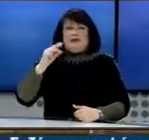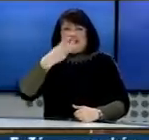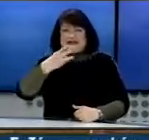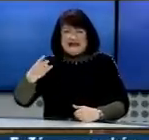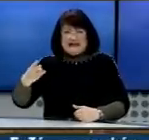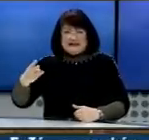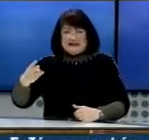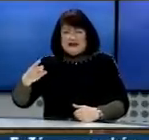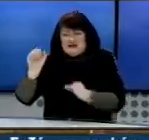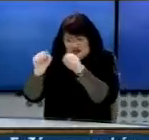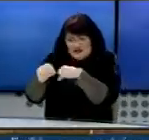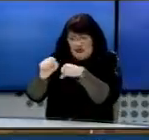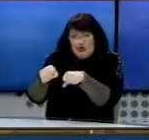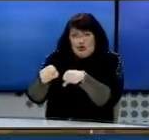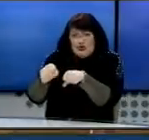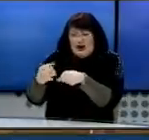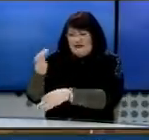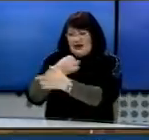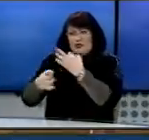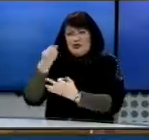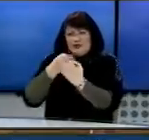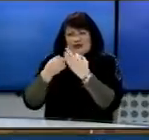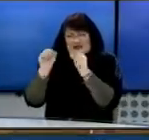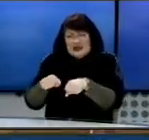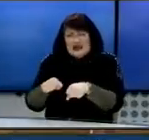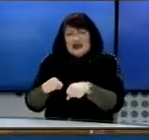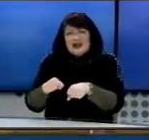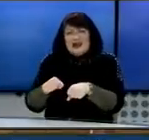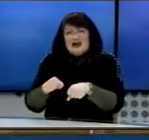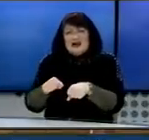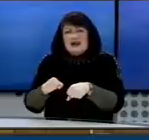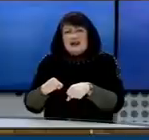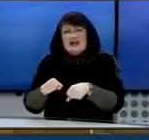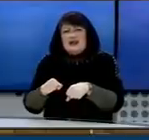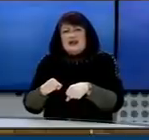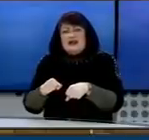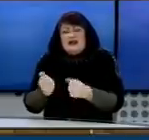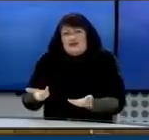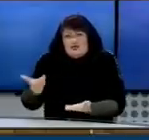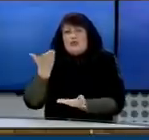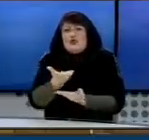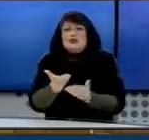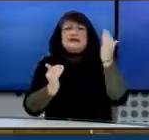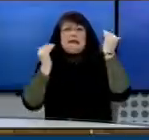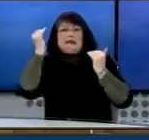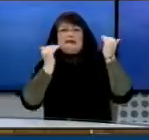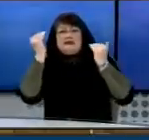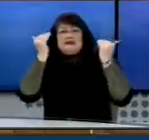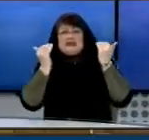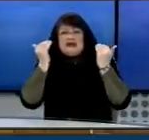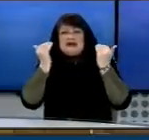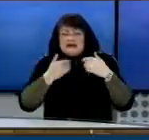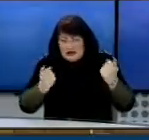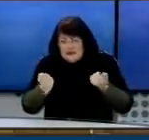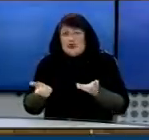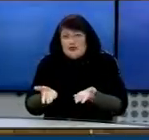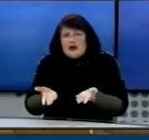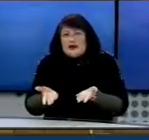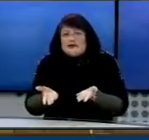αν όλα τα στελέχη του ΣΥΡΙΖΑ συμφωνούν με αυτή την επιλογή σας, γι' αυτό την κάνατε τελικά αυτή την πρόταση δυσπιστίας. Γι' αυτό την